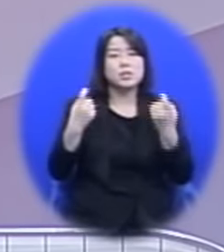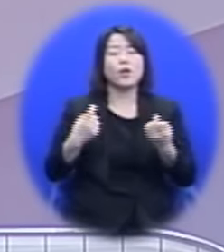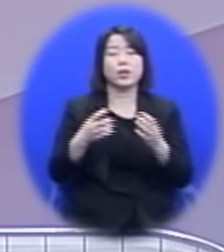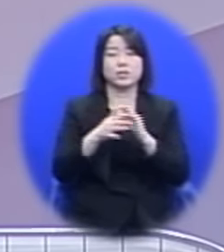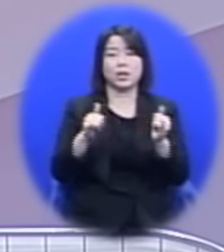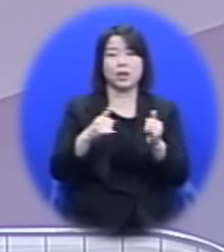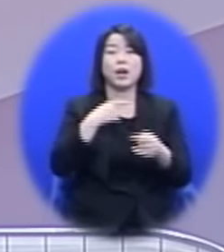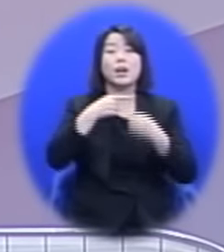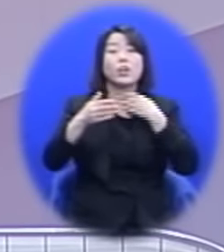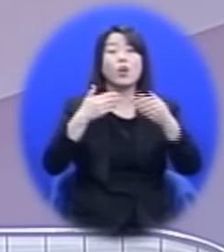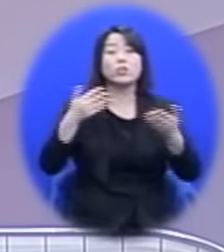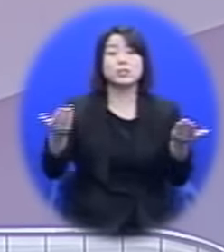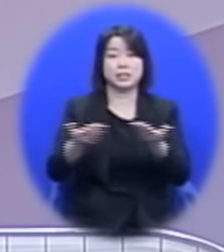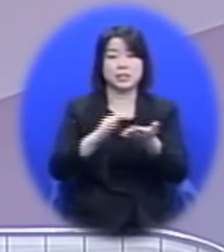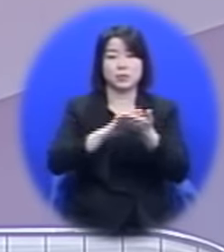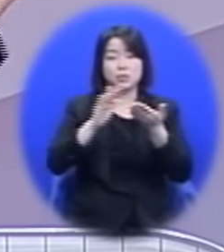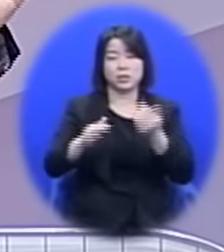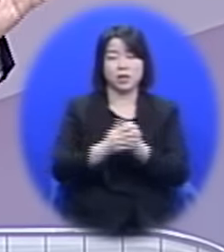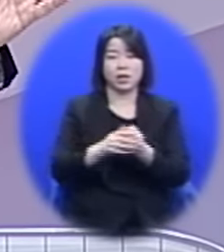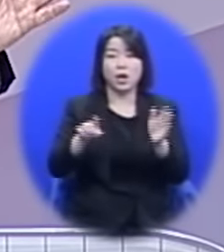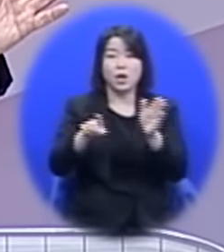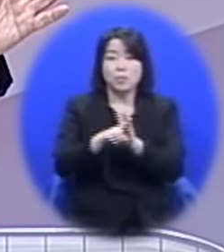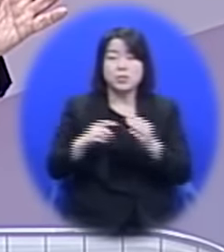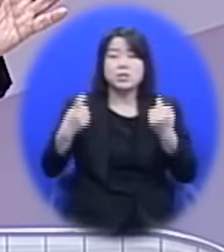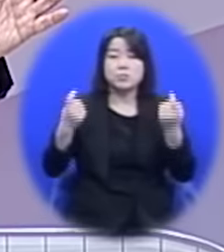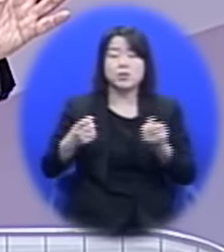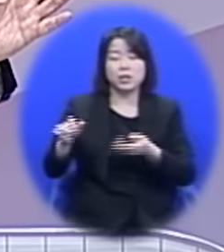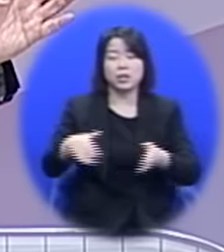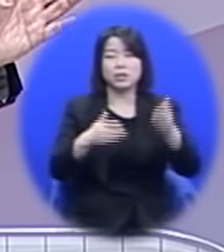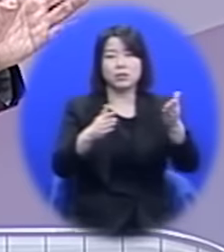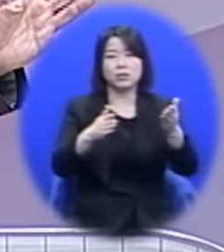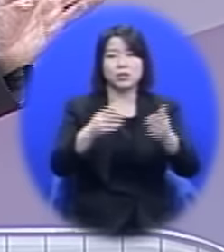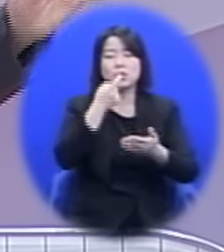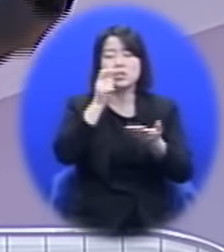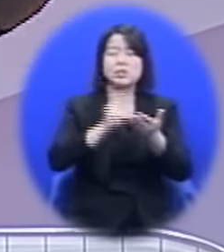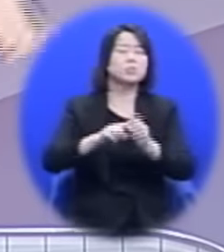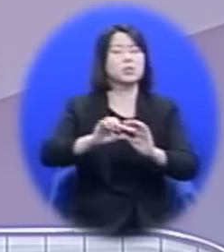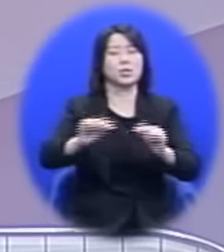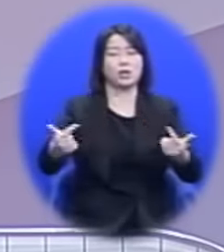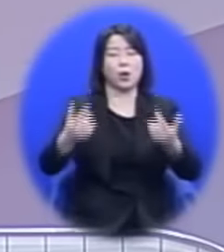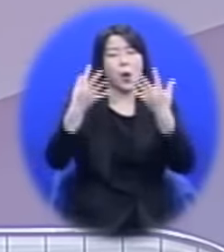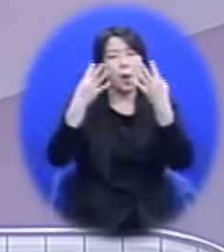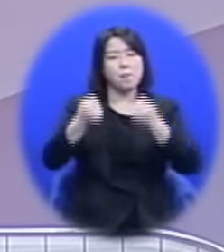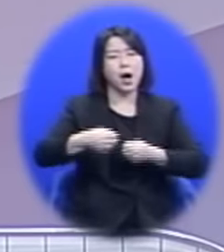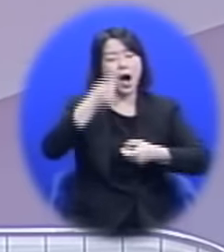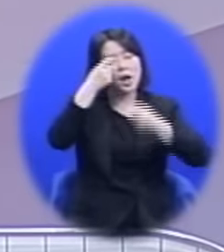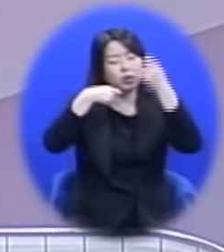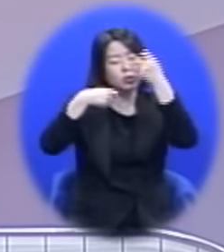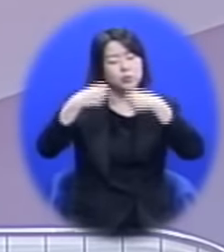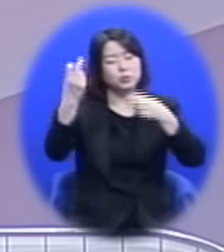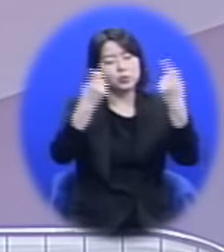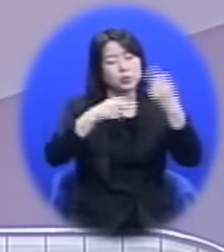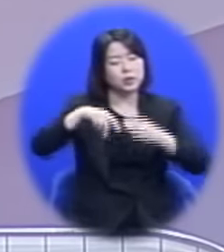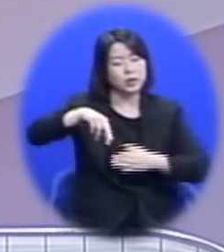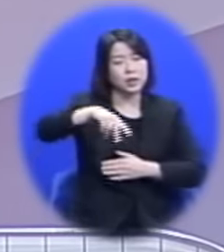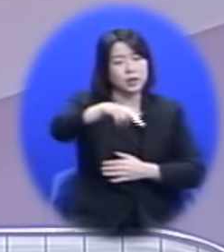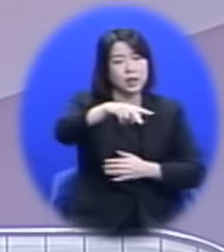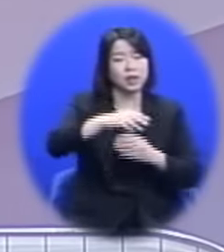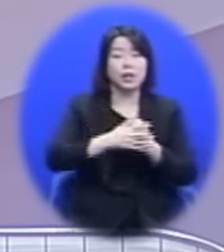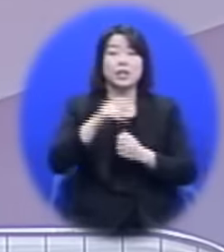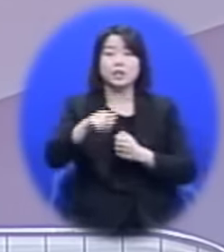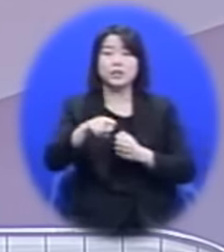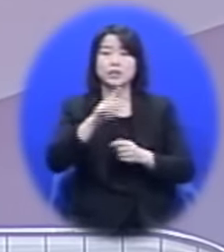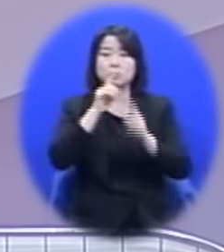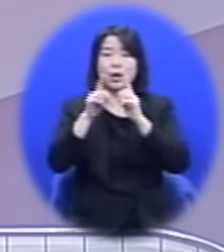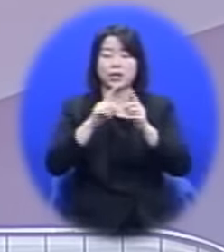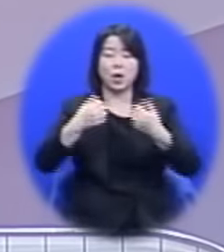일입니다. 순례의 길은 순탄하지 않습니다. 수많은 눈물 골짜기를 지나갑니다. 그 말은